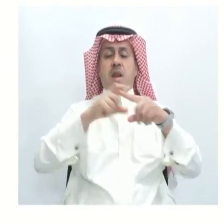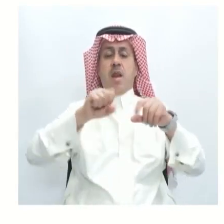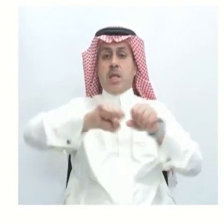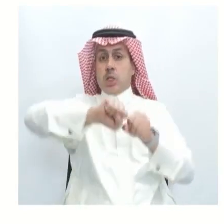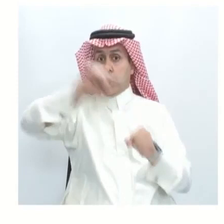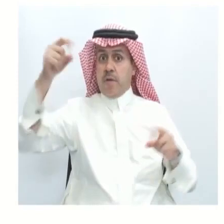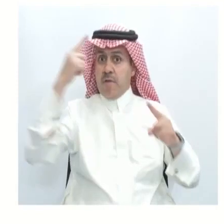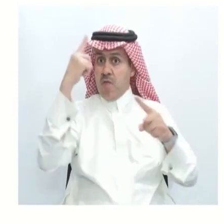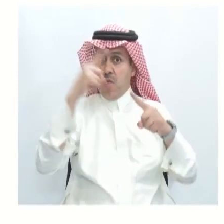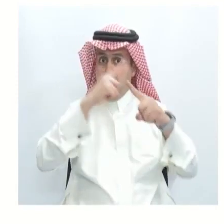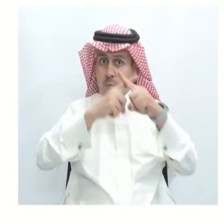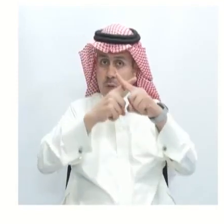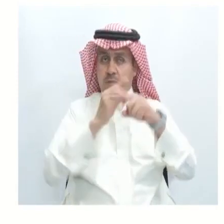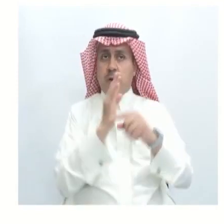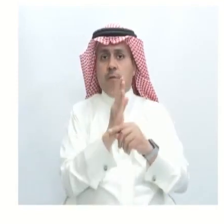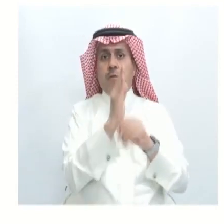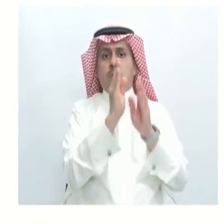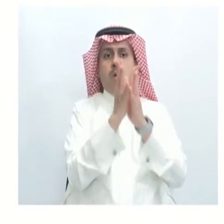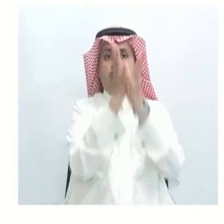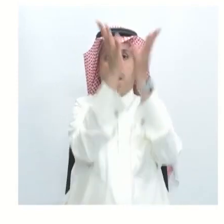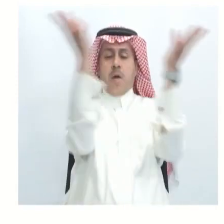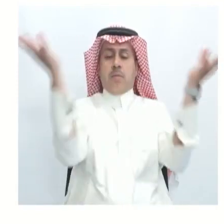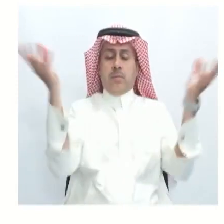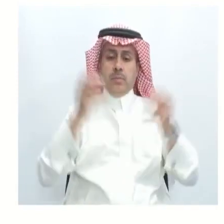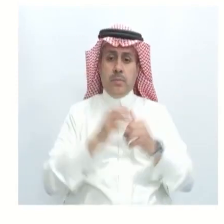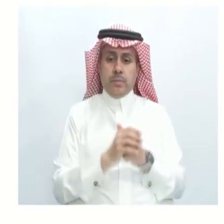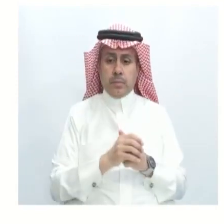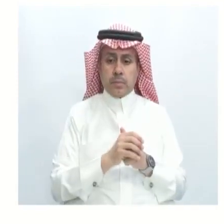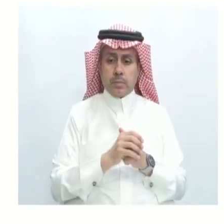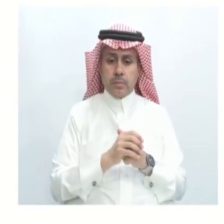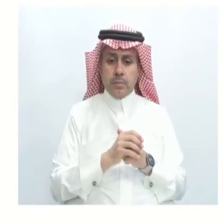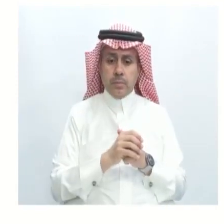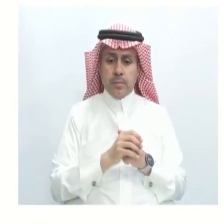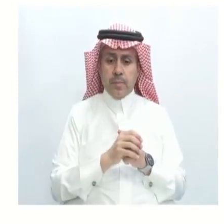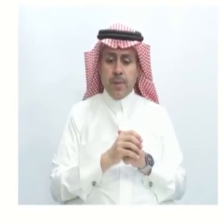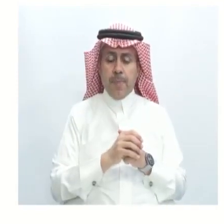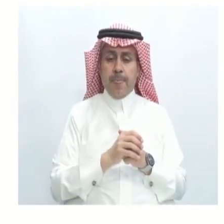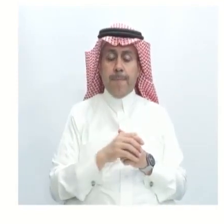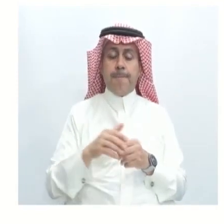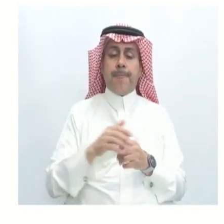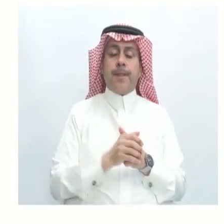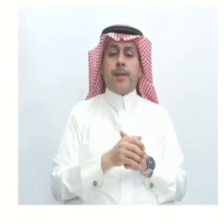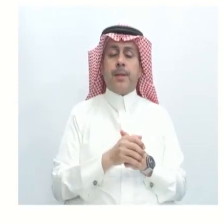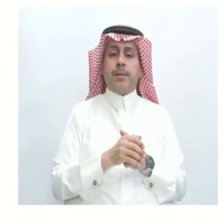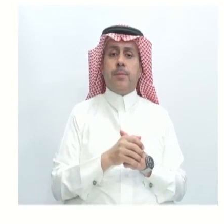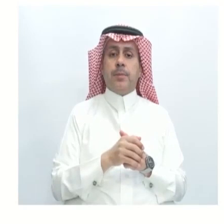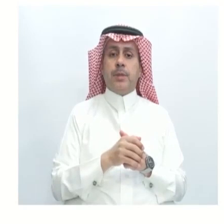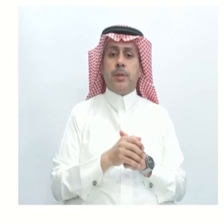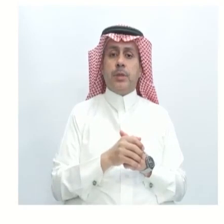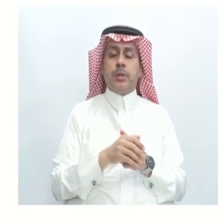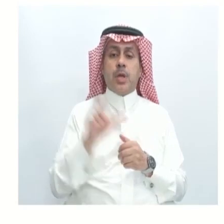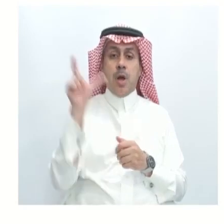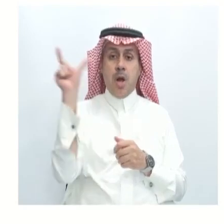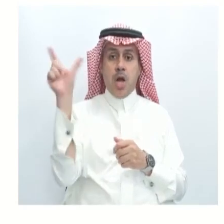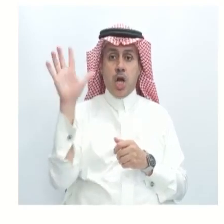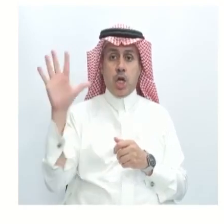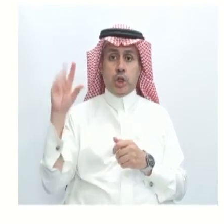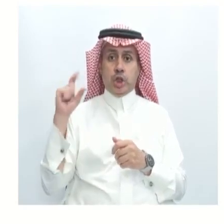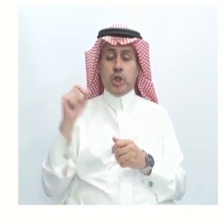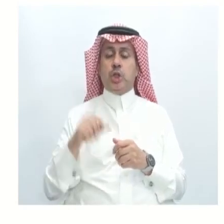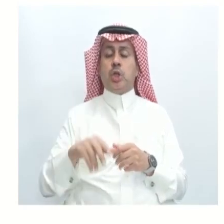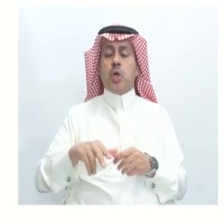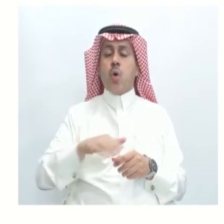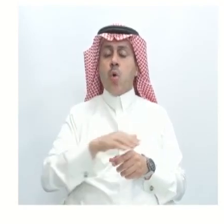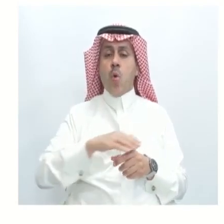متقاطعان ونخله وسط فراغهم الاعلى وللمملكه العربيه السعوديه نشيد وطني موحد